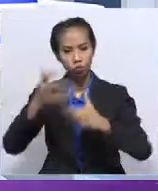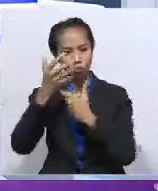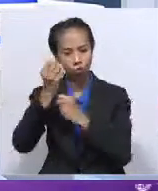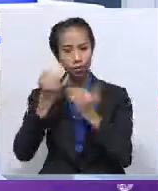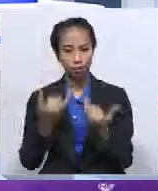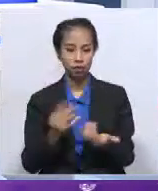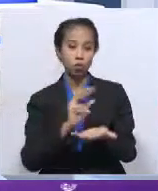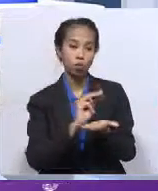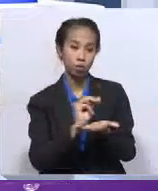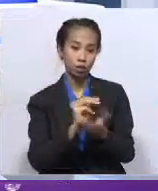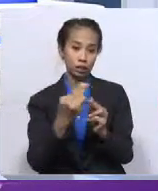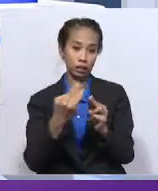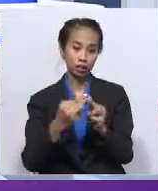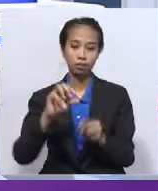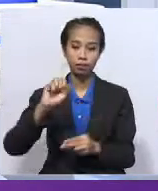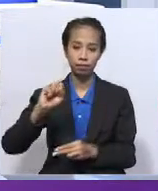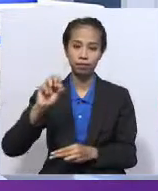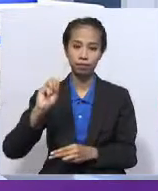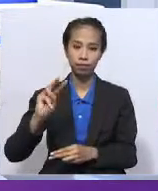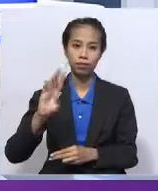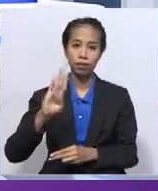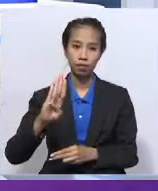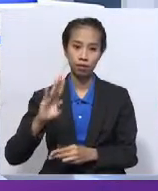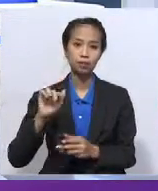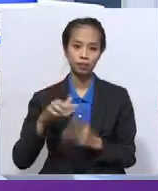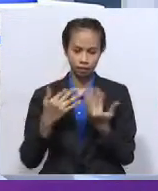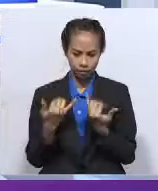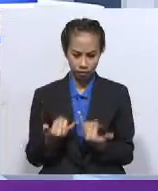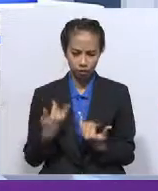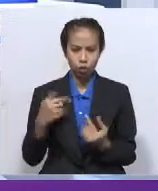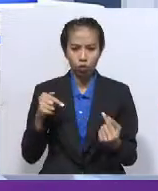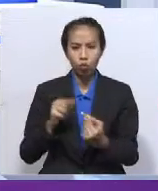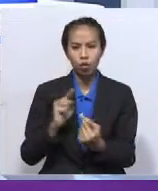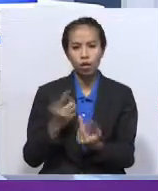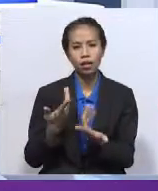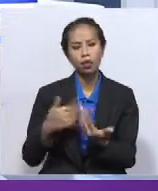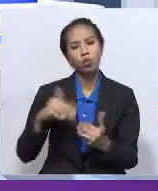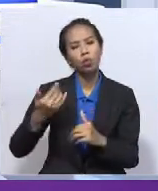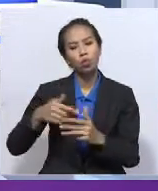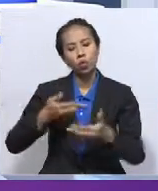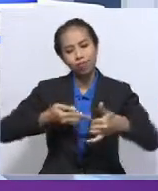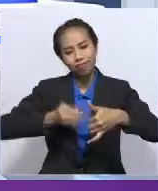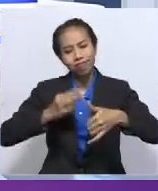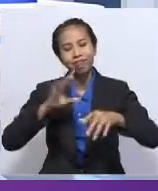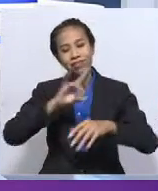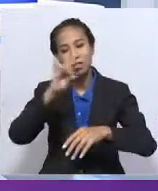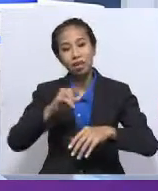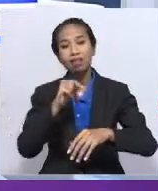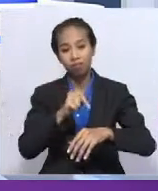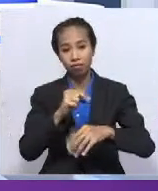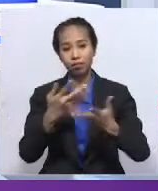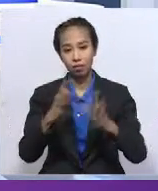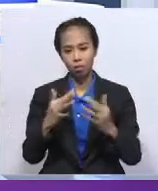ทางมูลนิธิสืบนักฆ่าเสถียรเรียกร้องให้รัฐบาลเร่งดำเนินคดีกับนายเปรมชัยกันนสูตรในคดีล่าสัตว์ป่าทุ่งใหญ่นเรศวรค่ะ